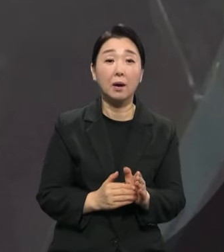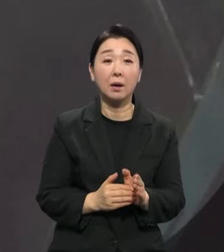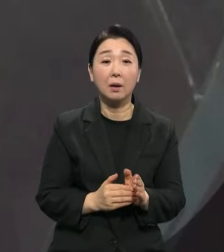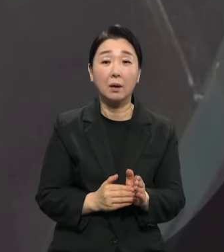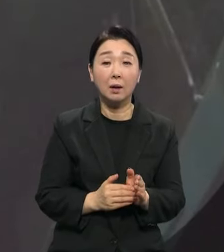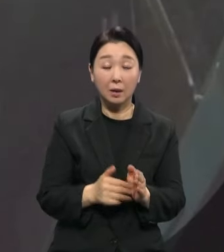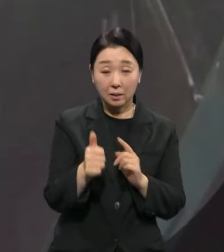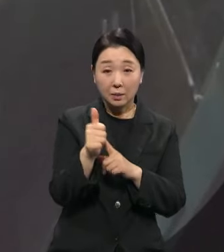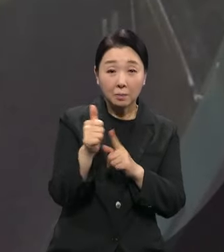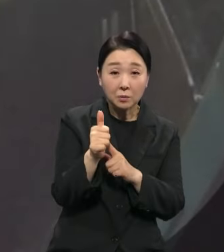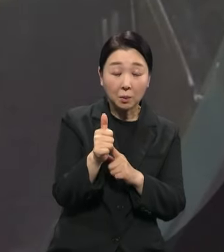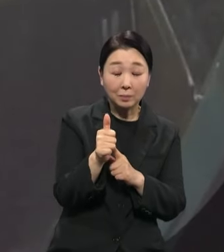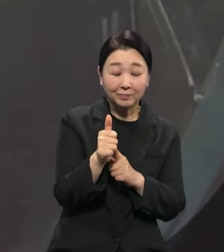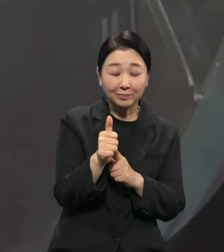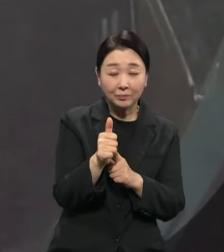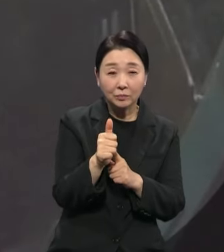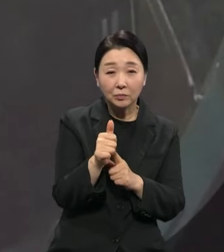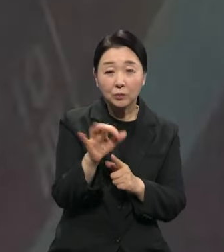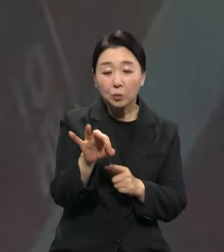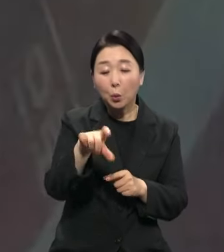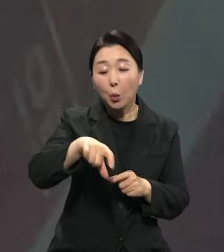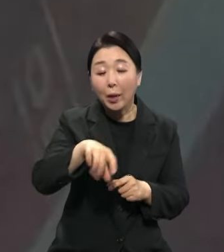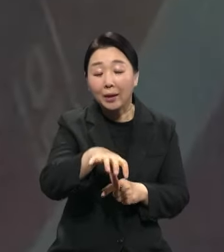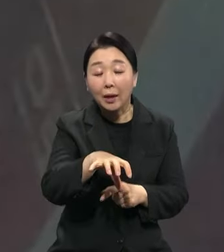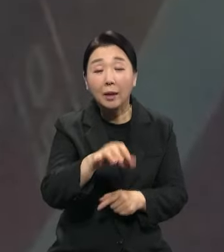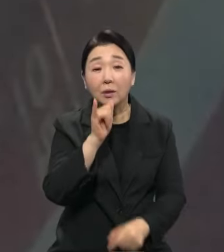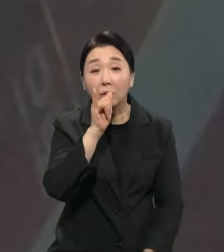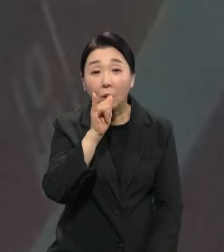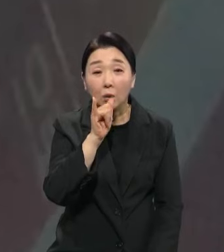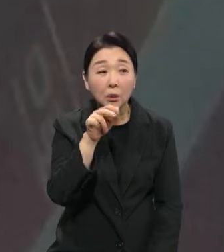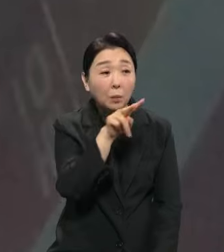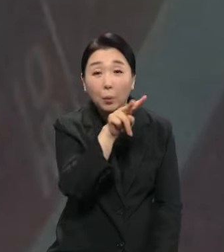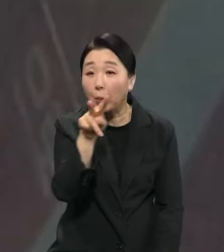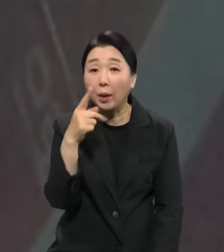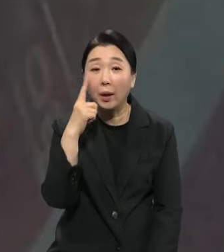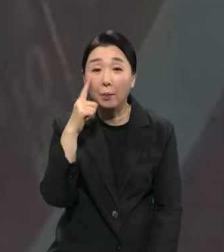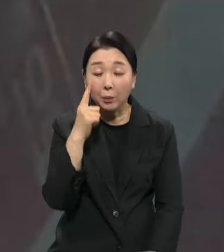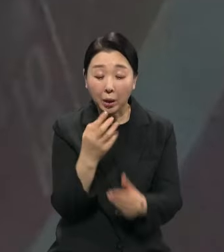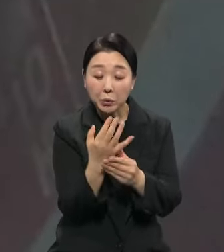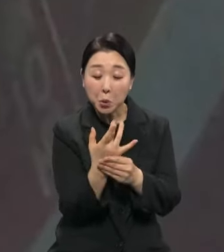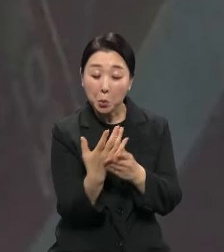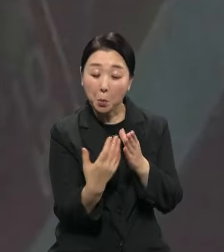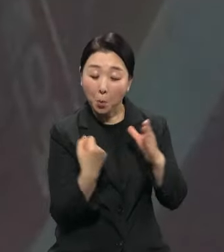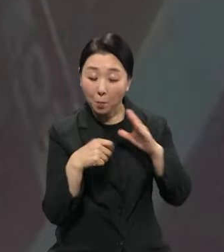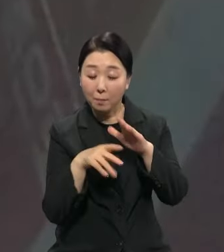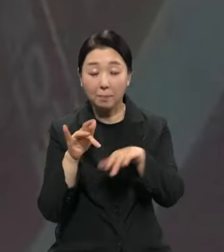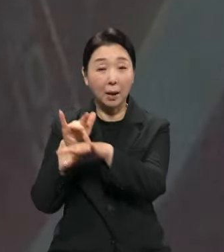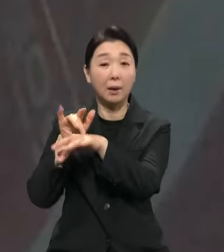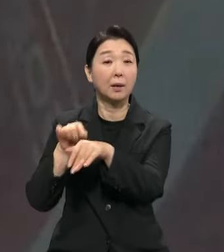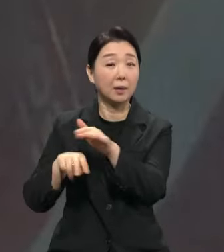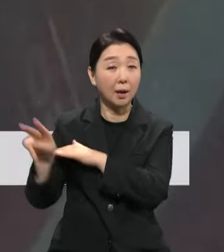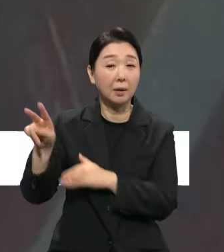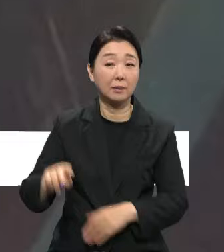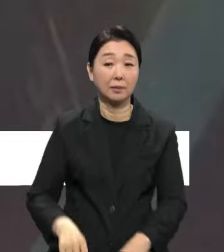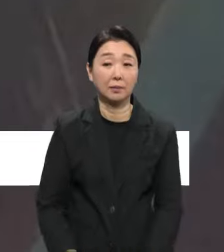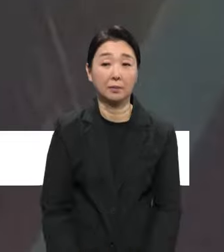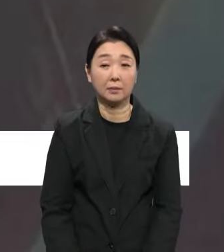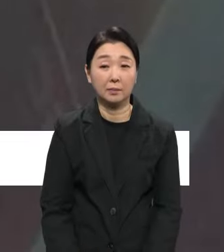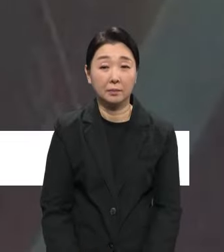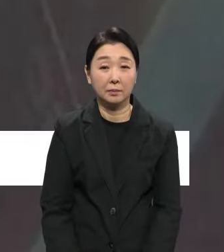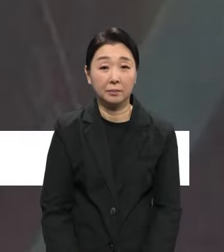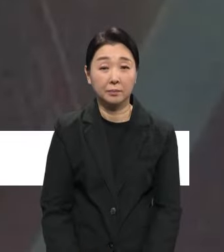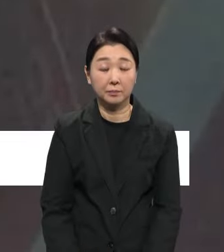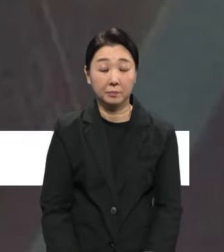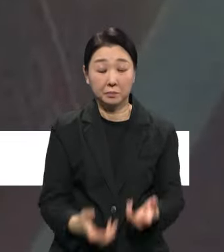들어온 이 남성은 계산대로 다가갑니다. 잠깐 두리번거리다 현금을 꺼내 사라집니다. 서랍 밑에 이제